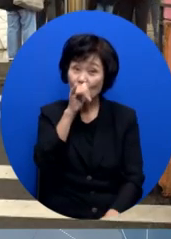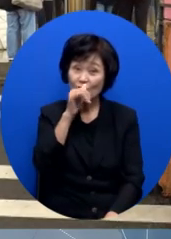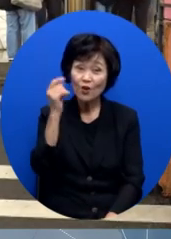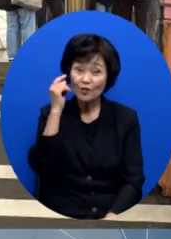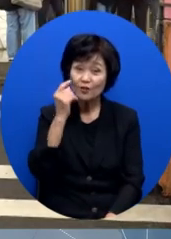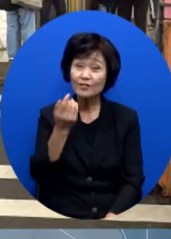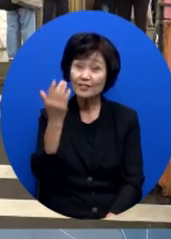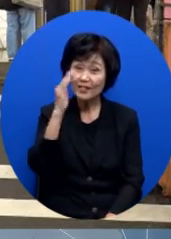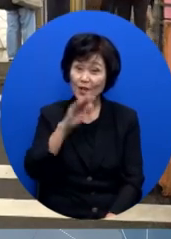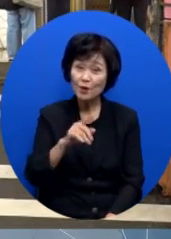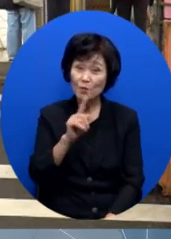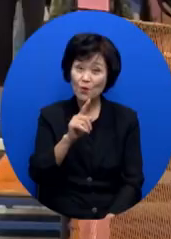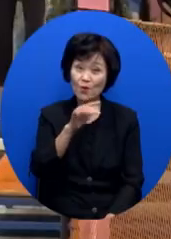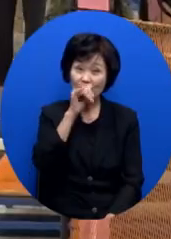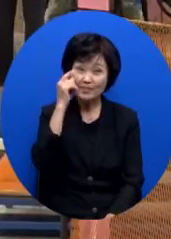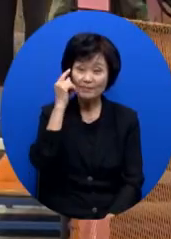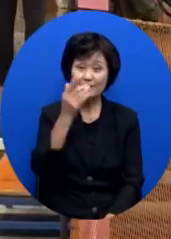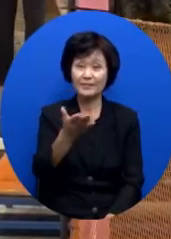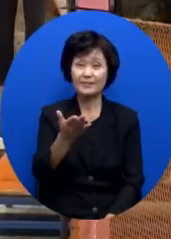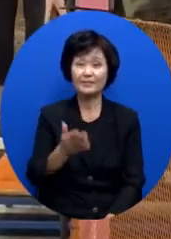있었습니까?